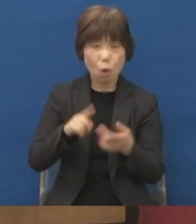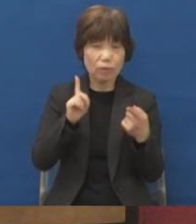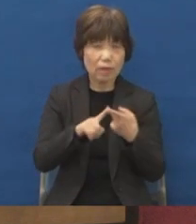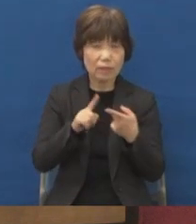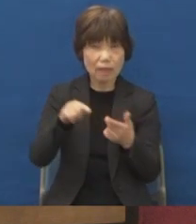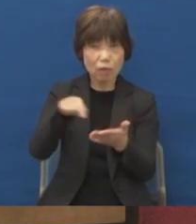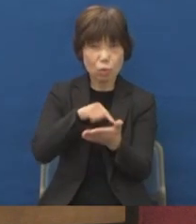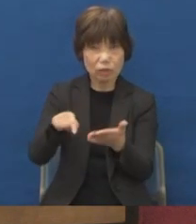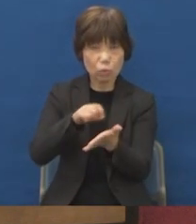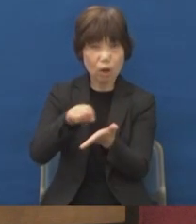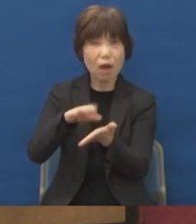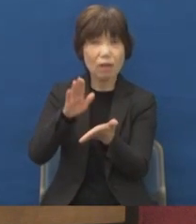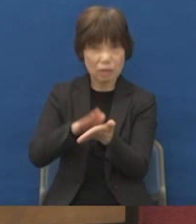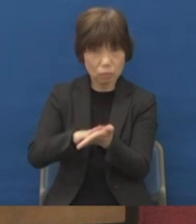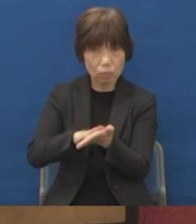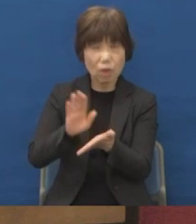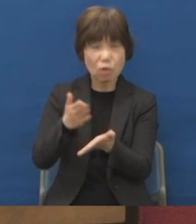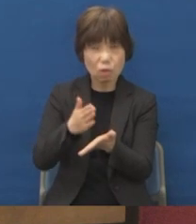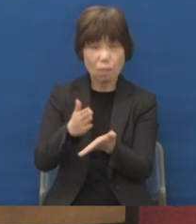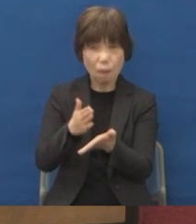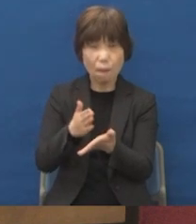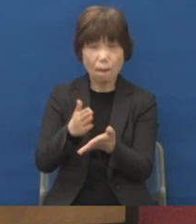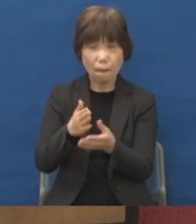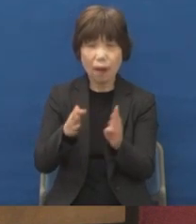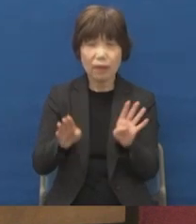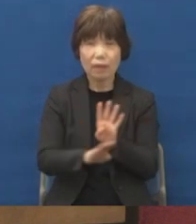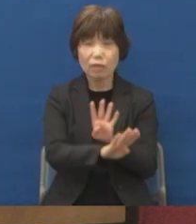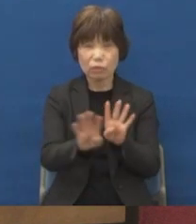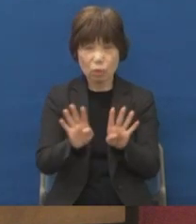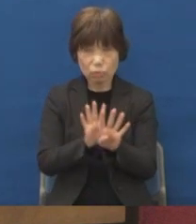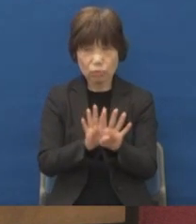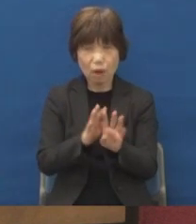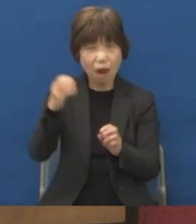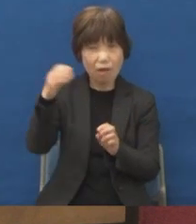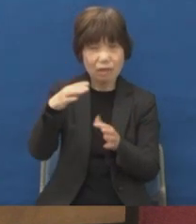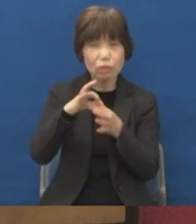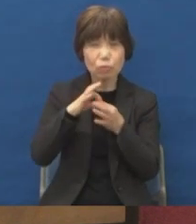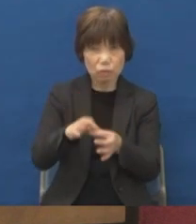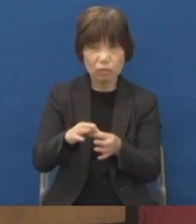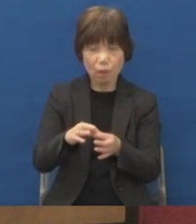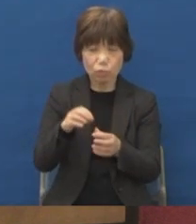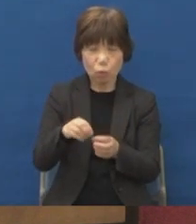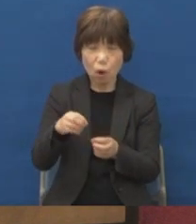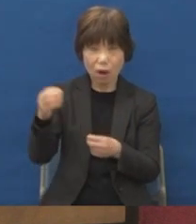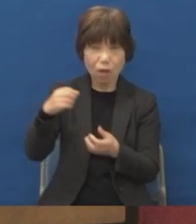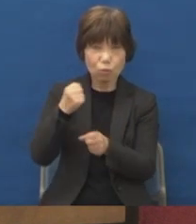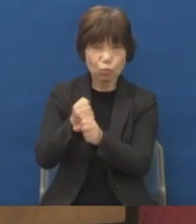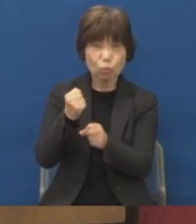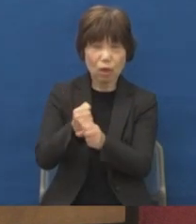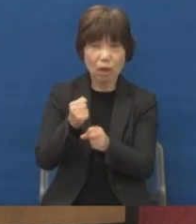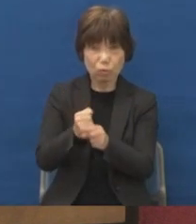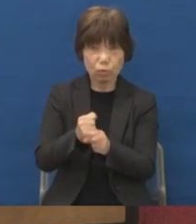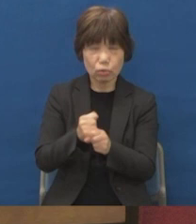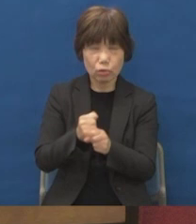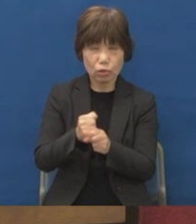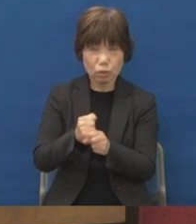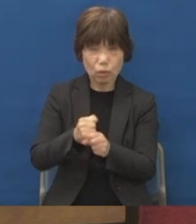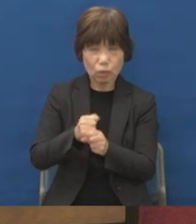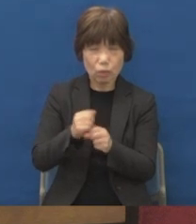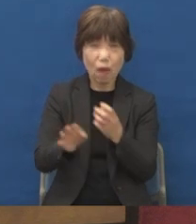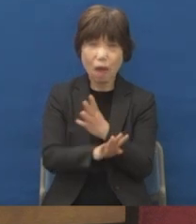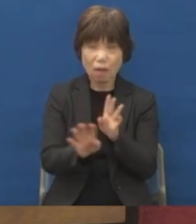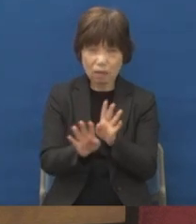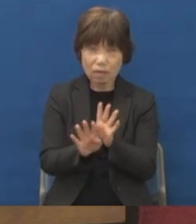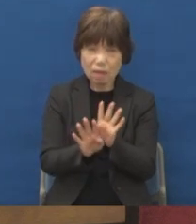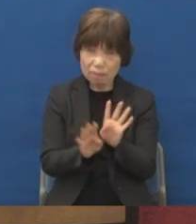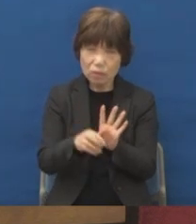使われていますが、原子力発電に関しては、そこから大量に生み出される放射性廃棄物の最終処分については、